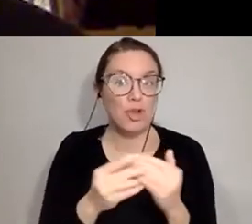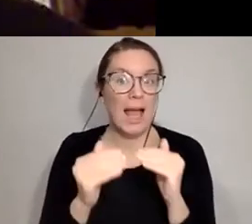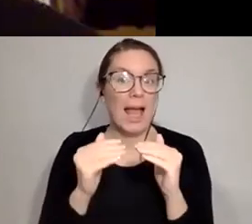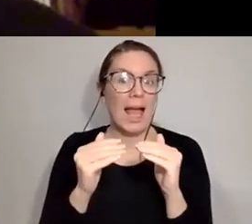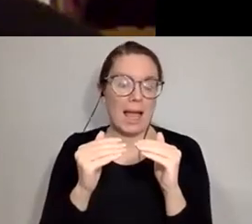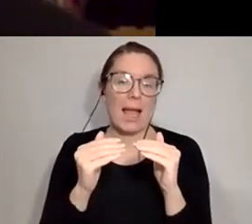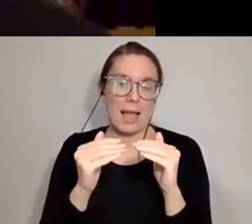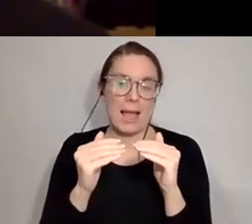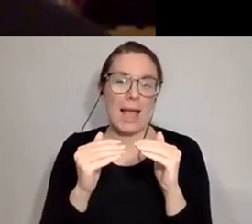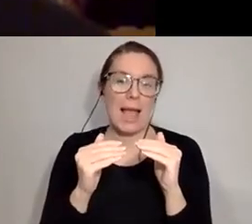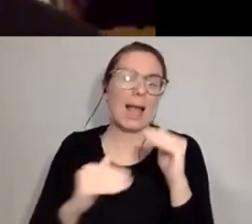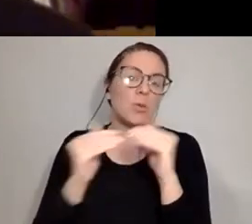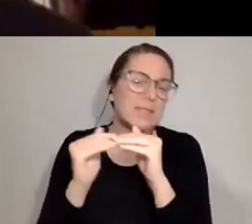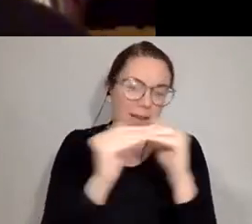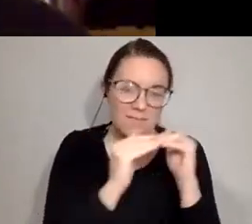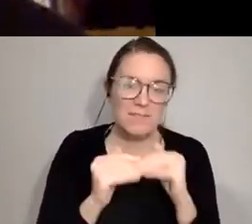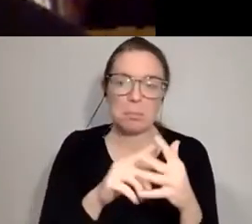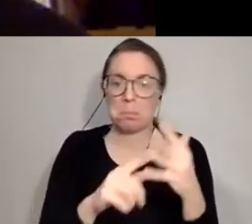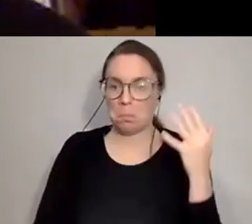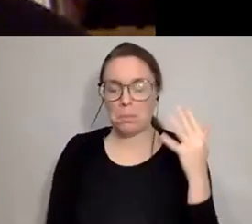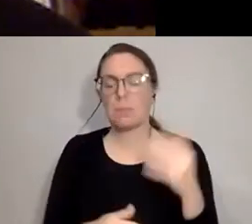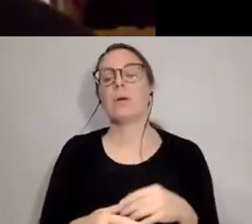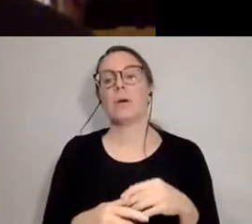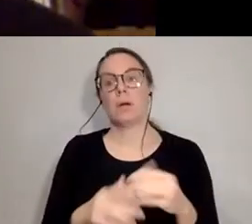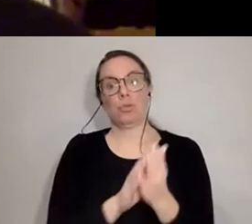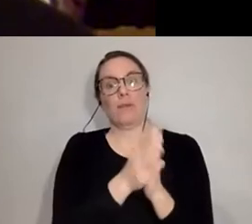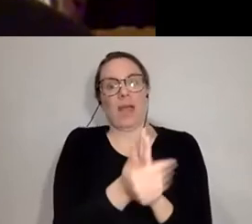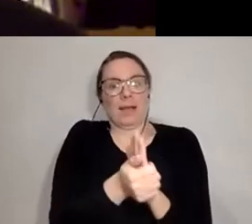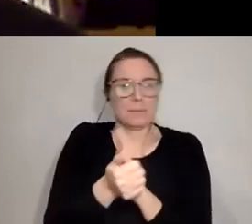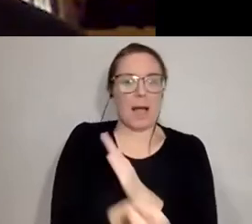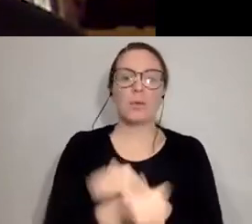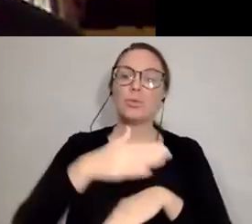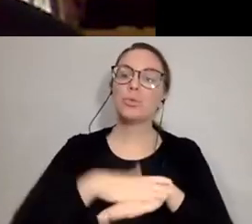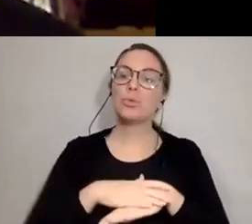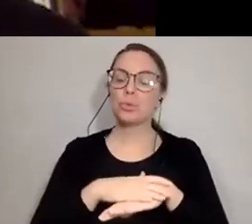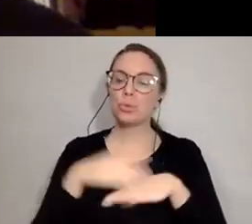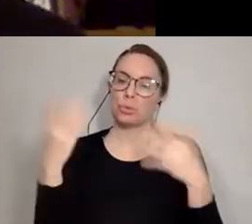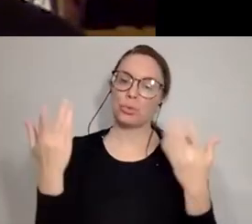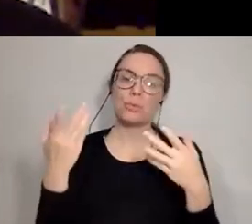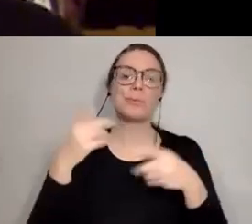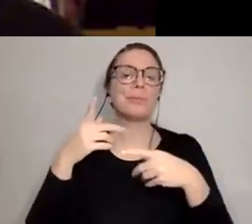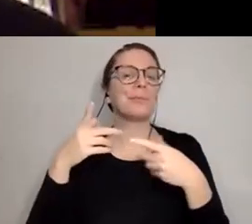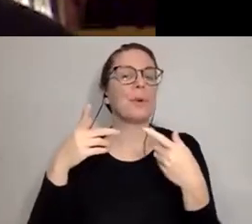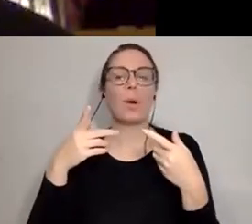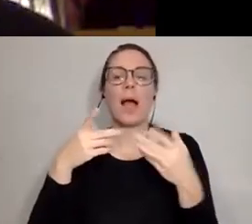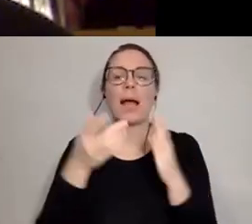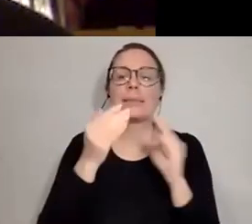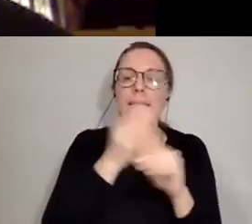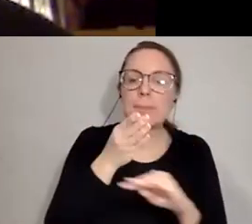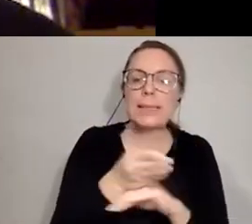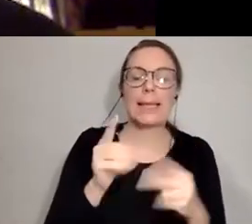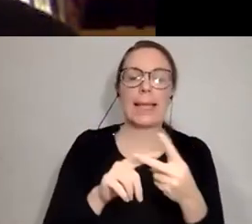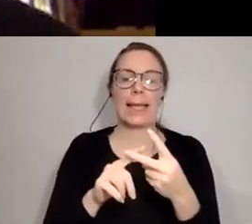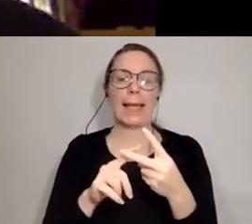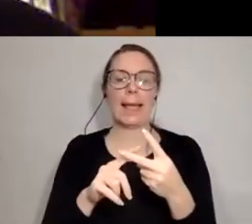c'est eux qui deviennent en quelque sorte les spécialistes des questions d'accessibilité, des questions d'égalité des droits et des